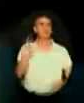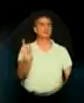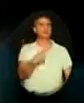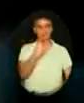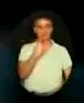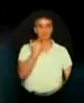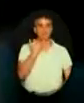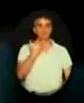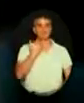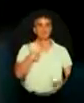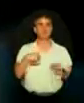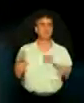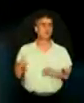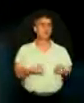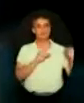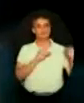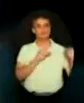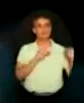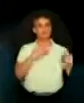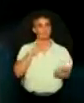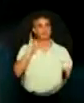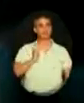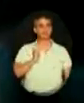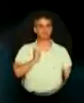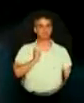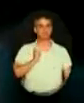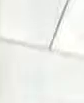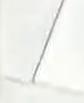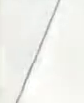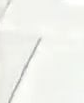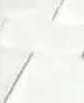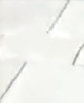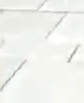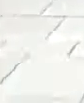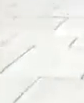לכולכם. ואנחנו עוברים לקריאה האישית, קריאה האישית.